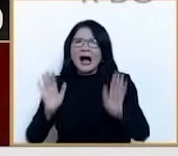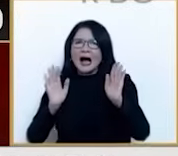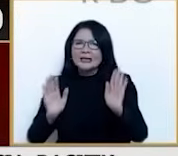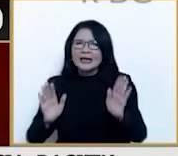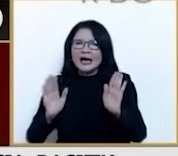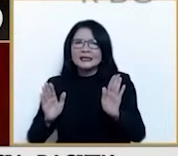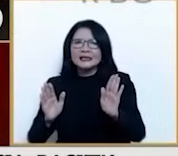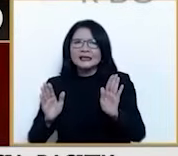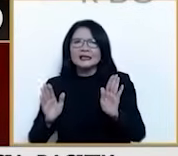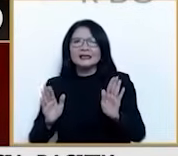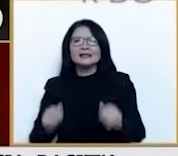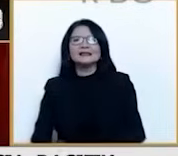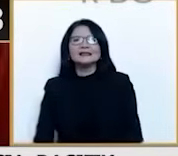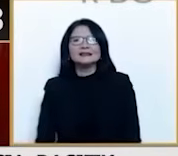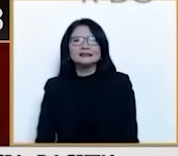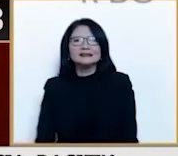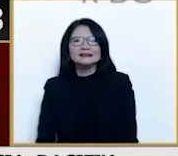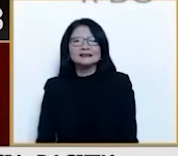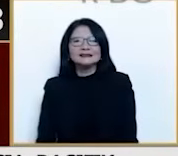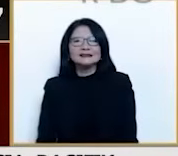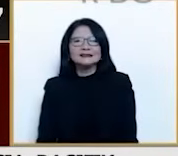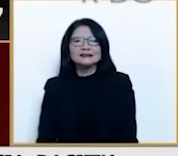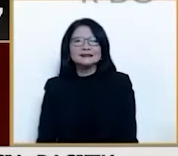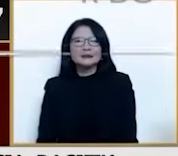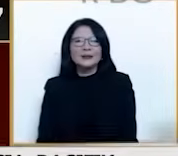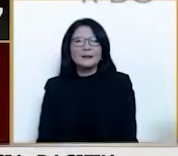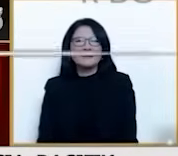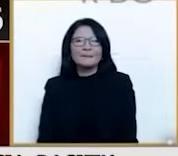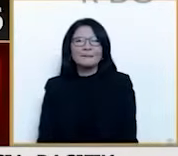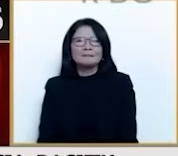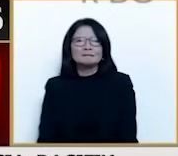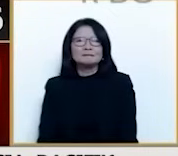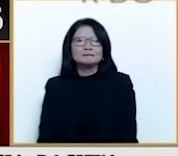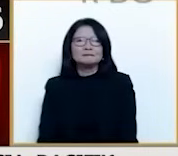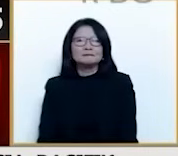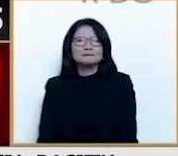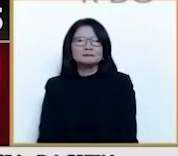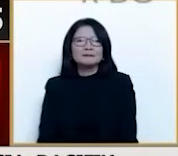permainan revolusi industri. Bapak. Kemudian,